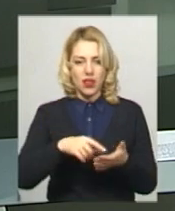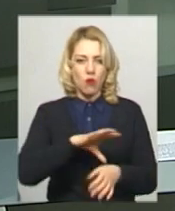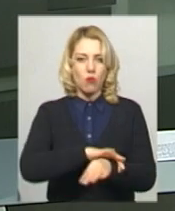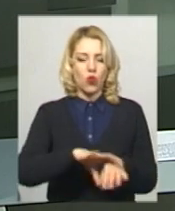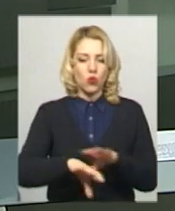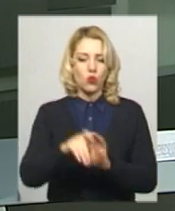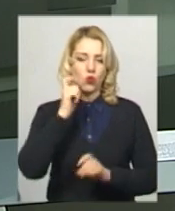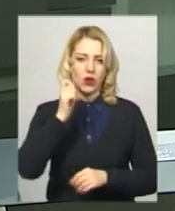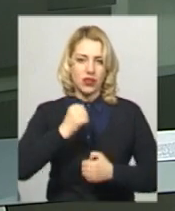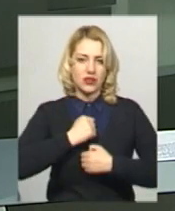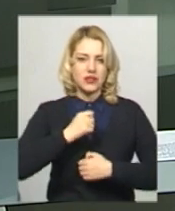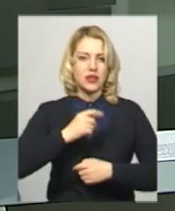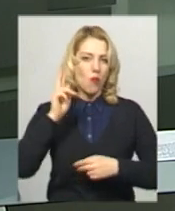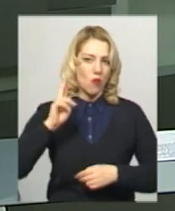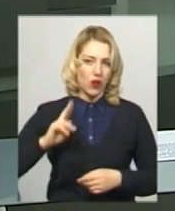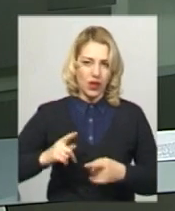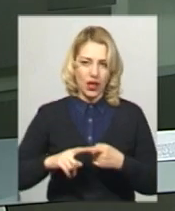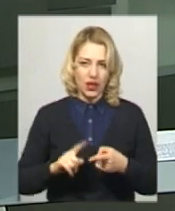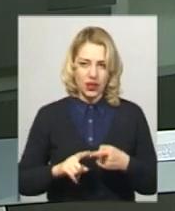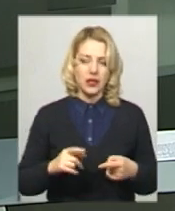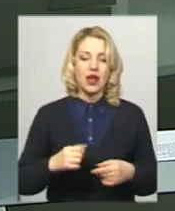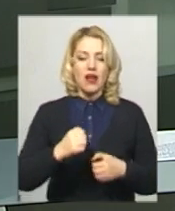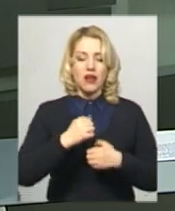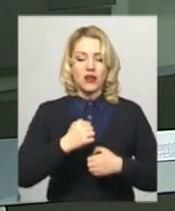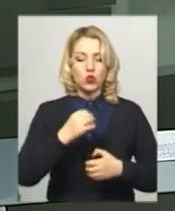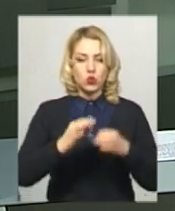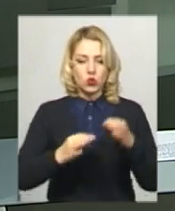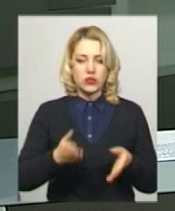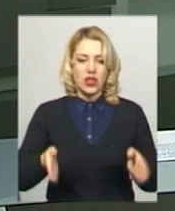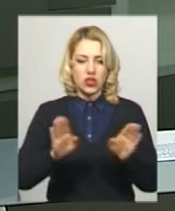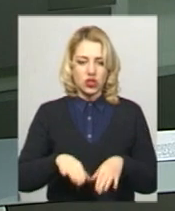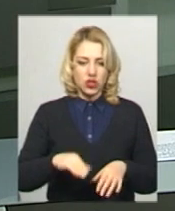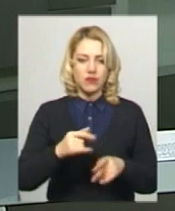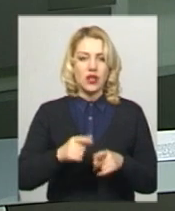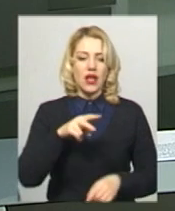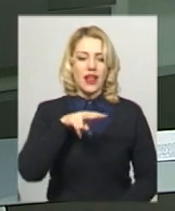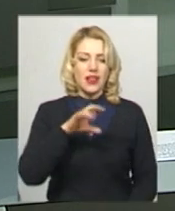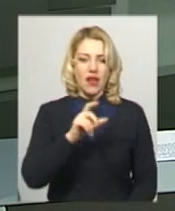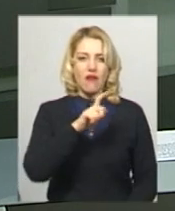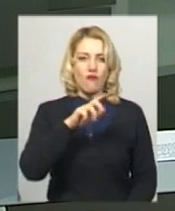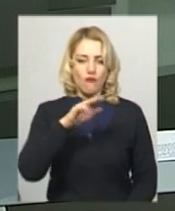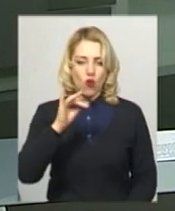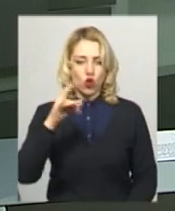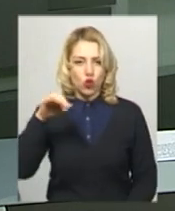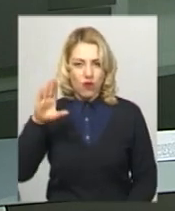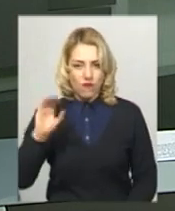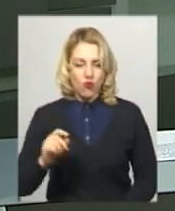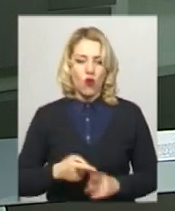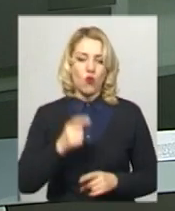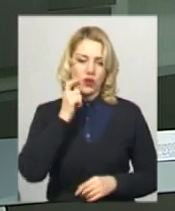закидають незаконний перетин кордону. Московський суд залишив моряків у СІЗО Лефортово до кінця квітня. Українці визнали